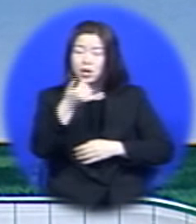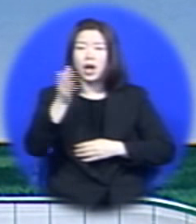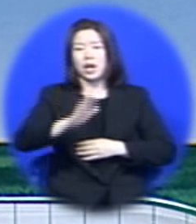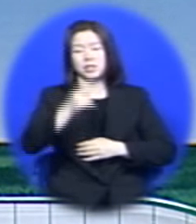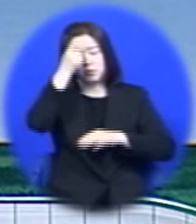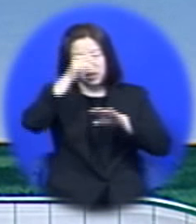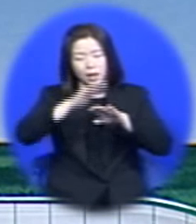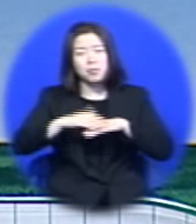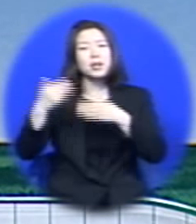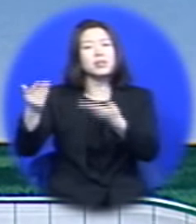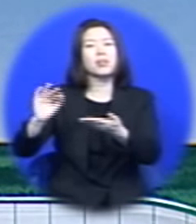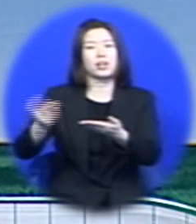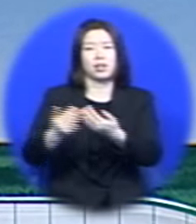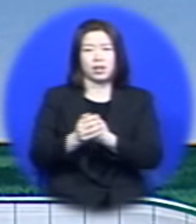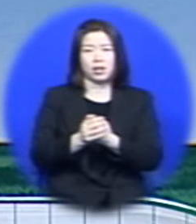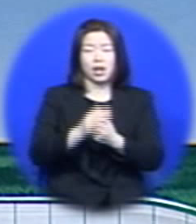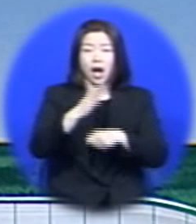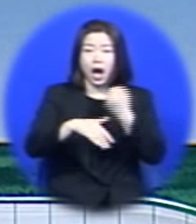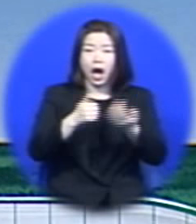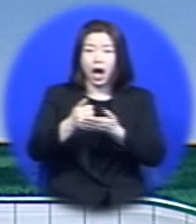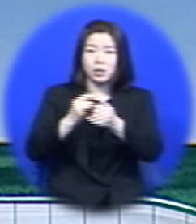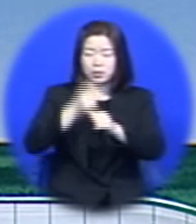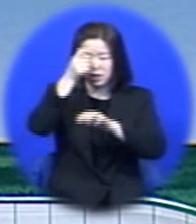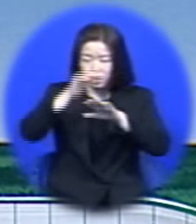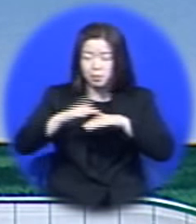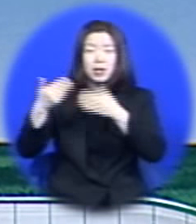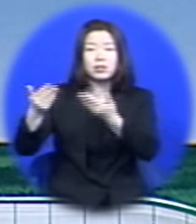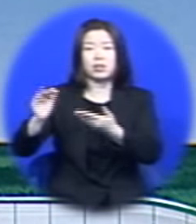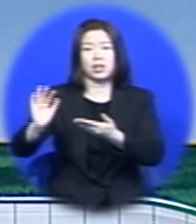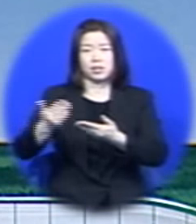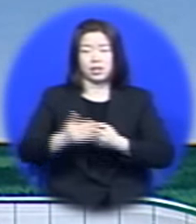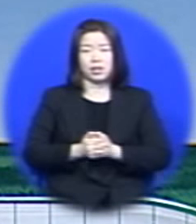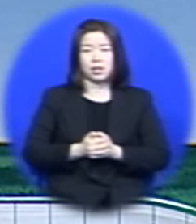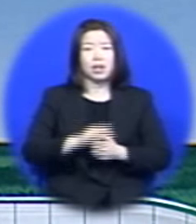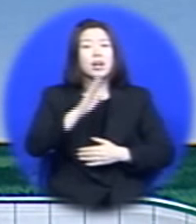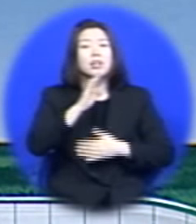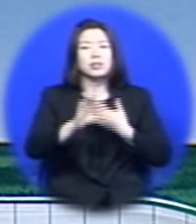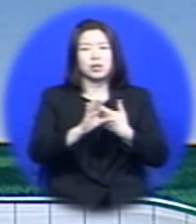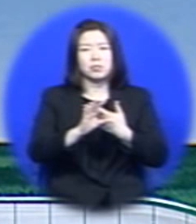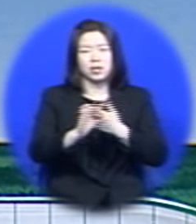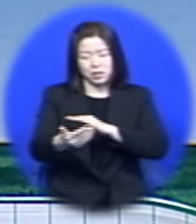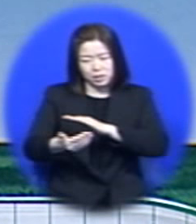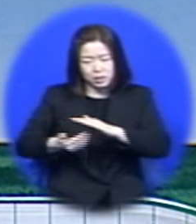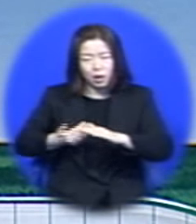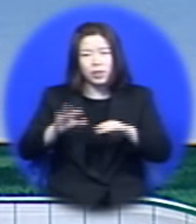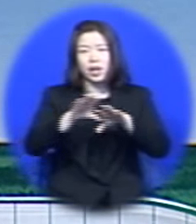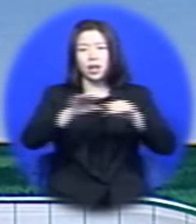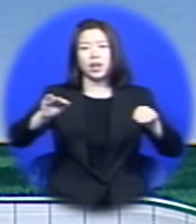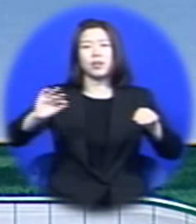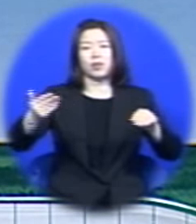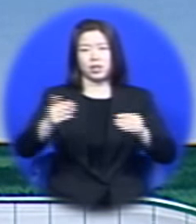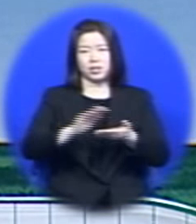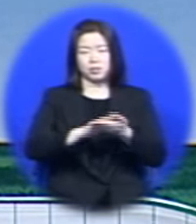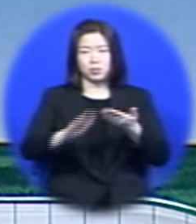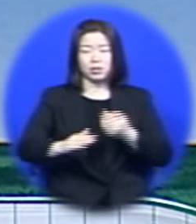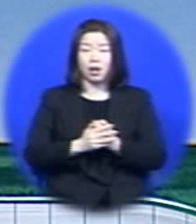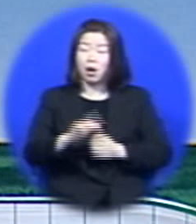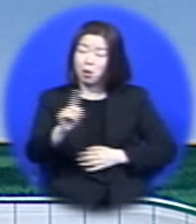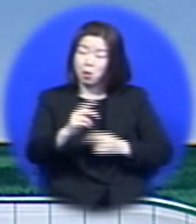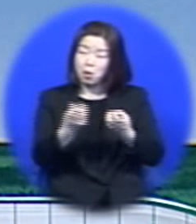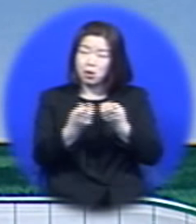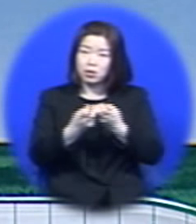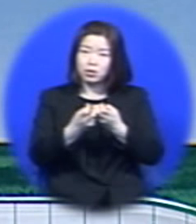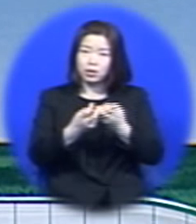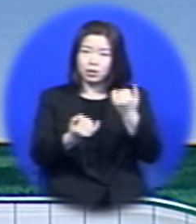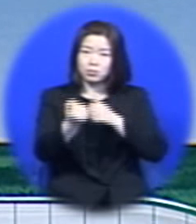돼요. 하나님께 예배드려야 돼요. 그러면 해결해야 돼요. 어떻게 부부가 서로